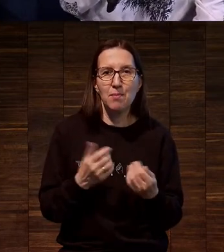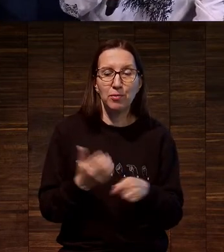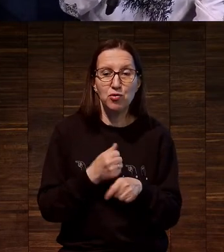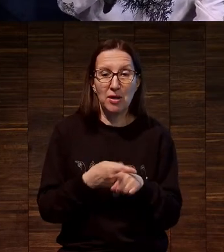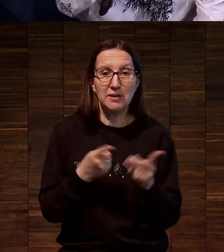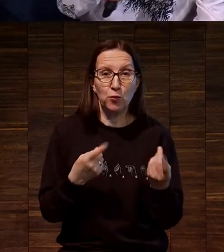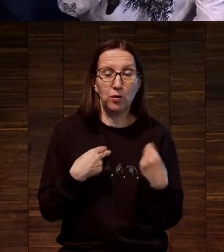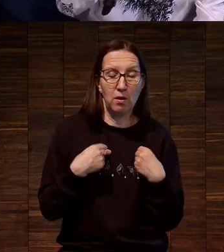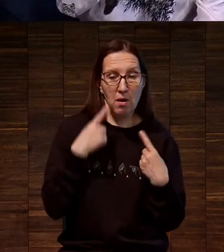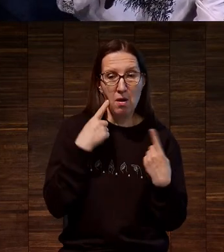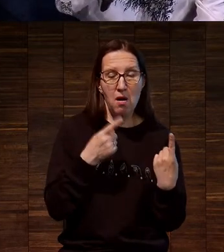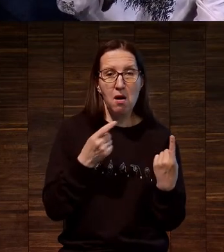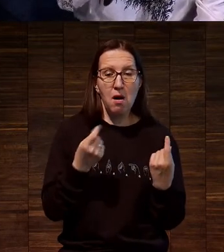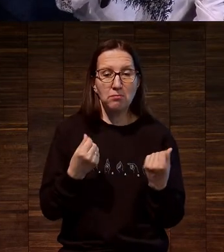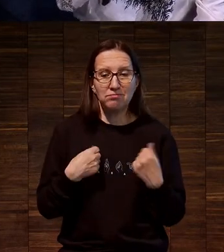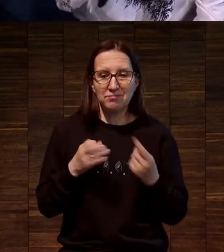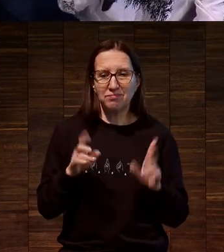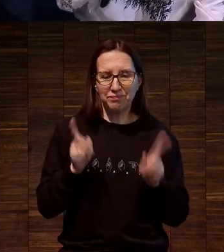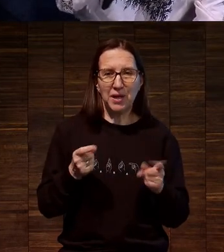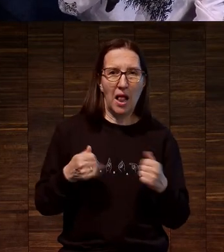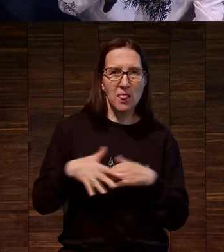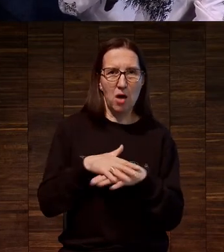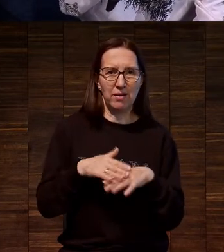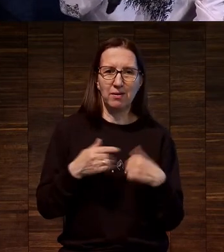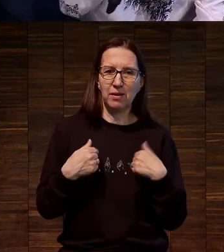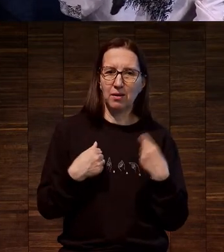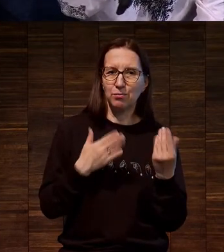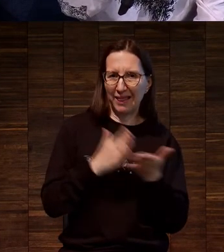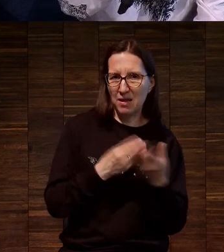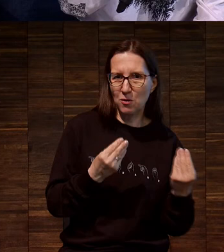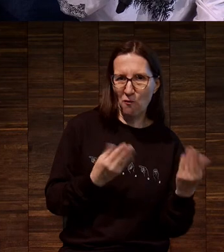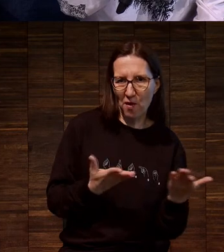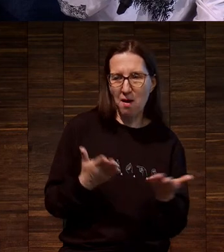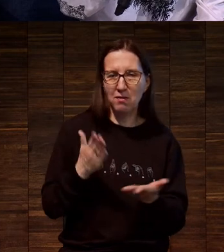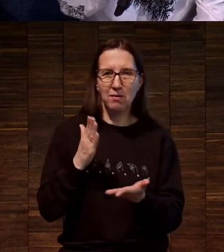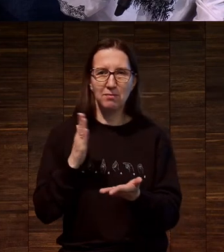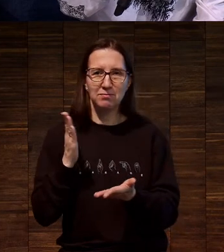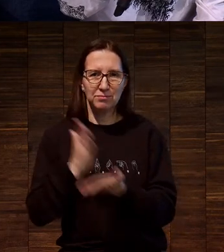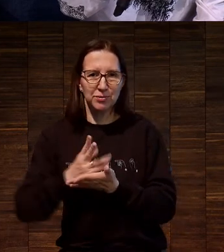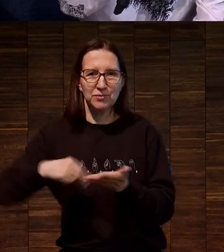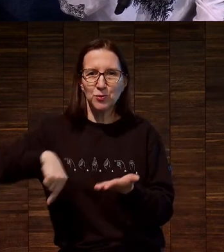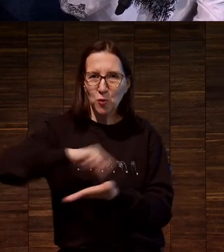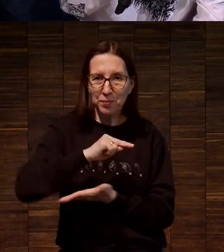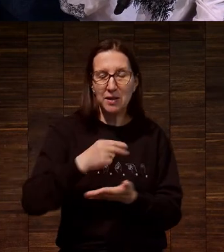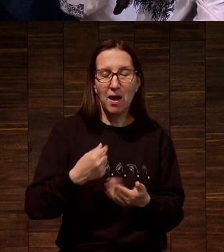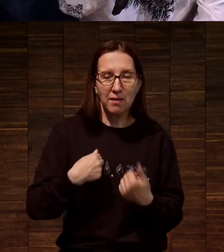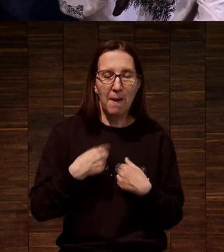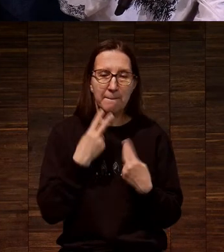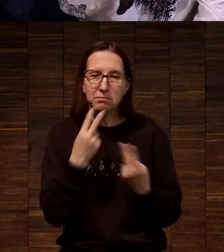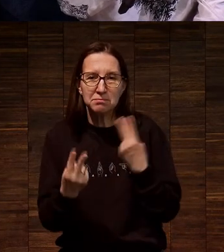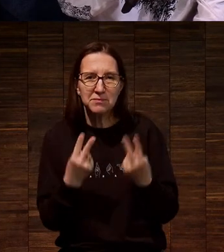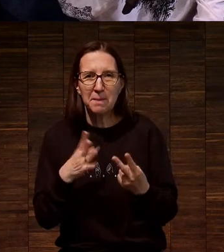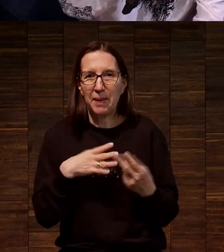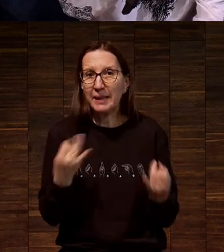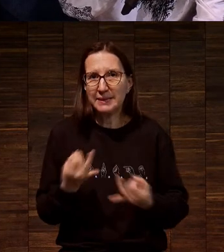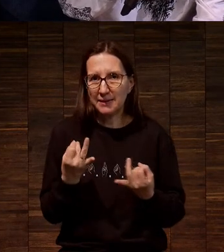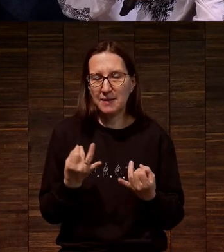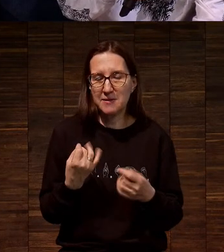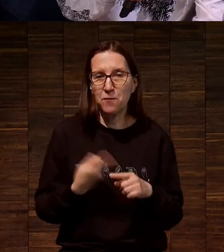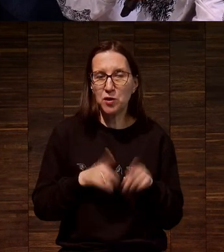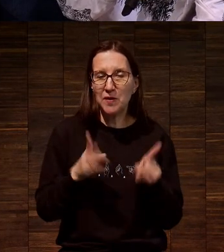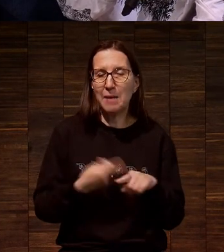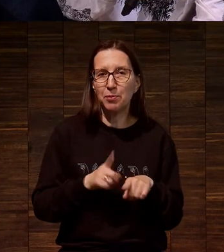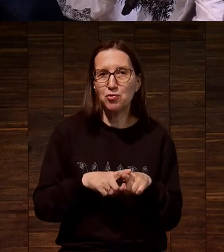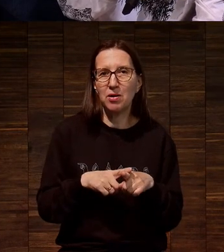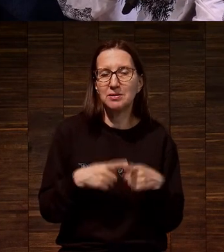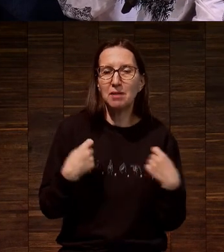рыночных отношений, мы пытались его как-то победить, переиграть, пересмотреть. Вот, все. То есть это был не просто очередной маркет искусств, но вот